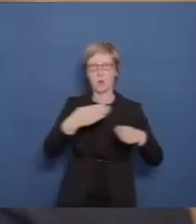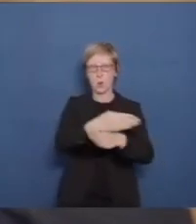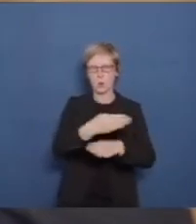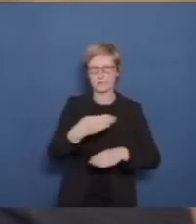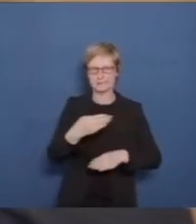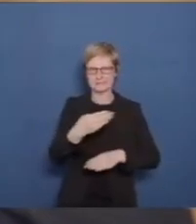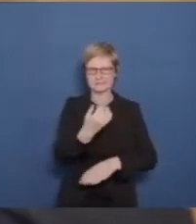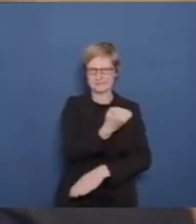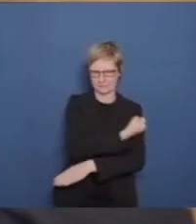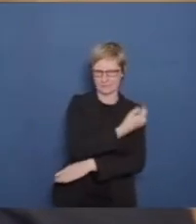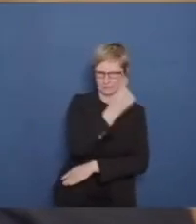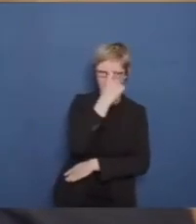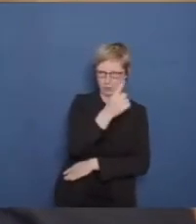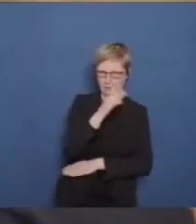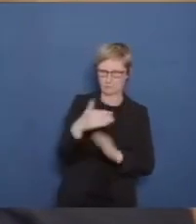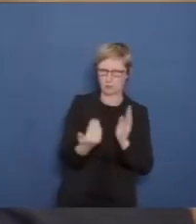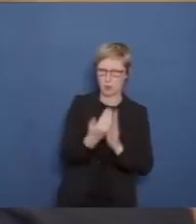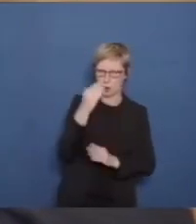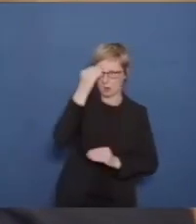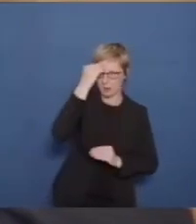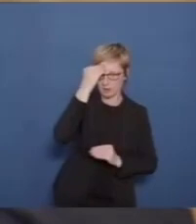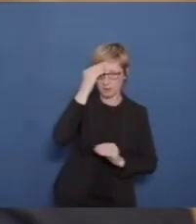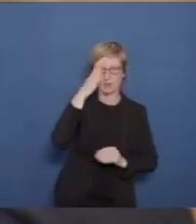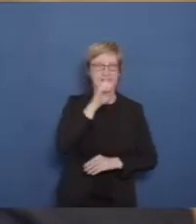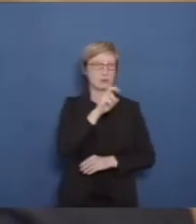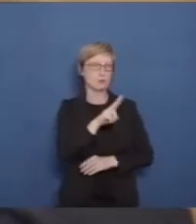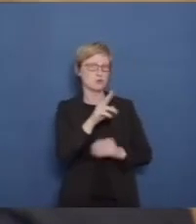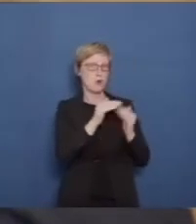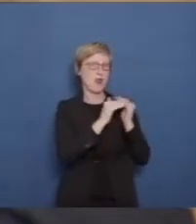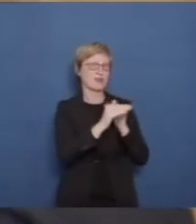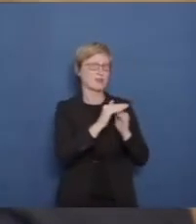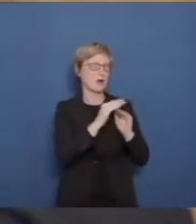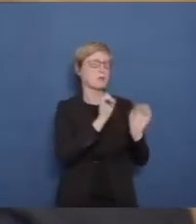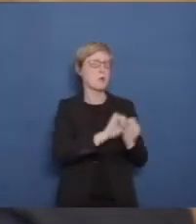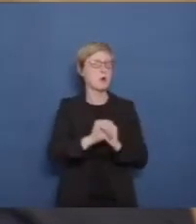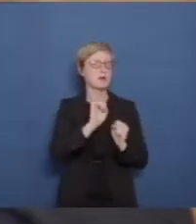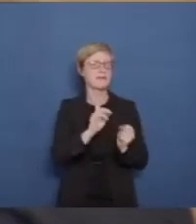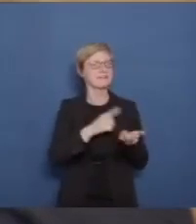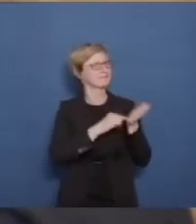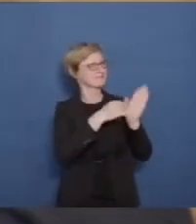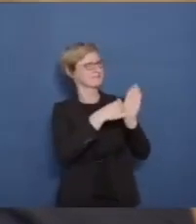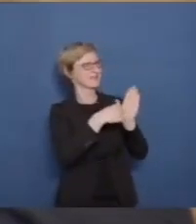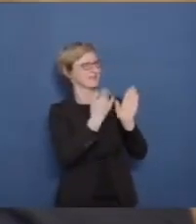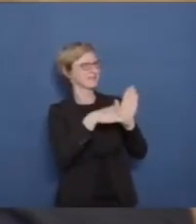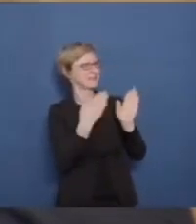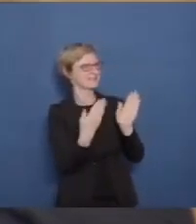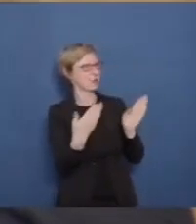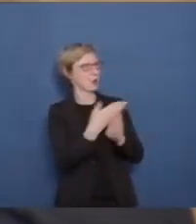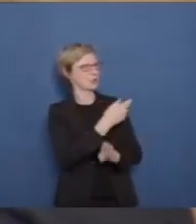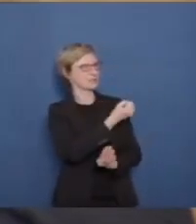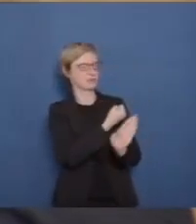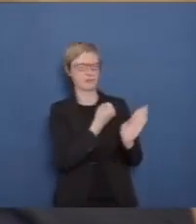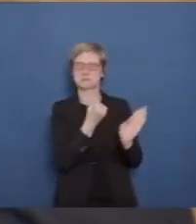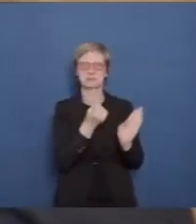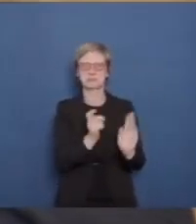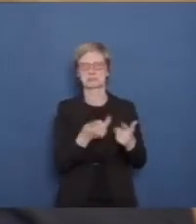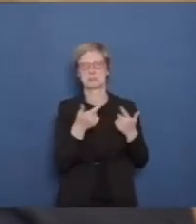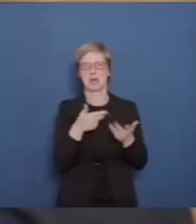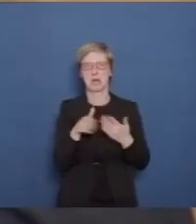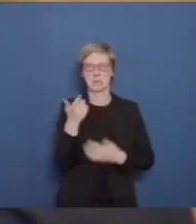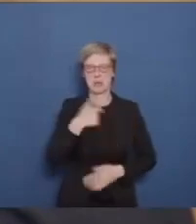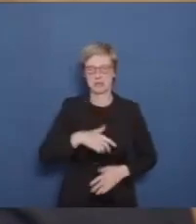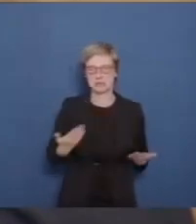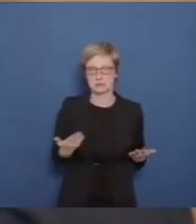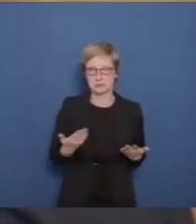das also zum Beispiel in einigen EU-Ländern womöglich nicht anerkannt wird als vollständige Impfung. Und wenn man da